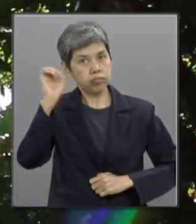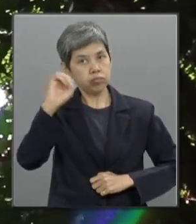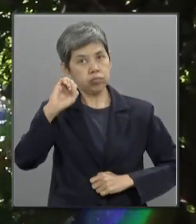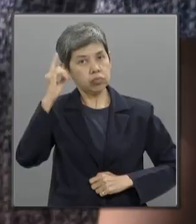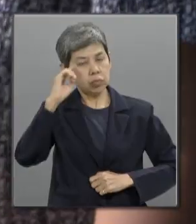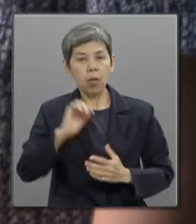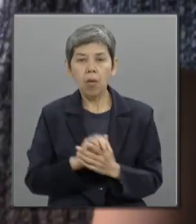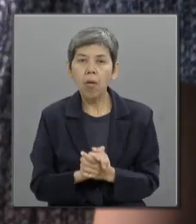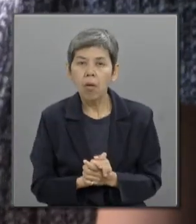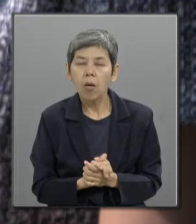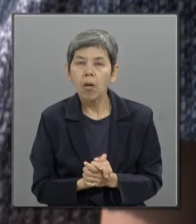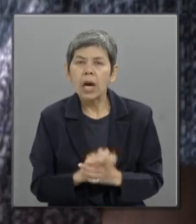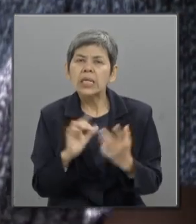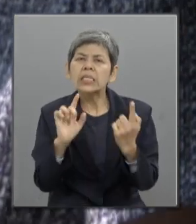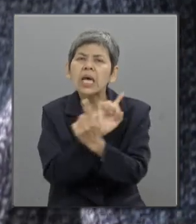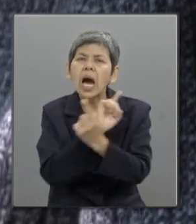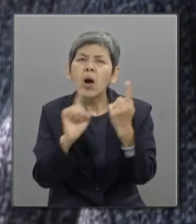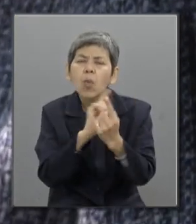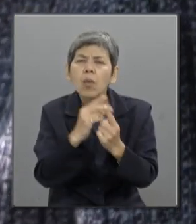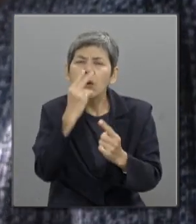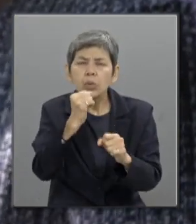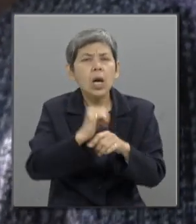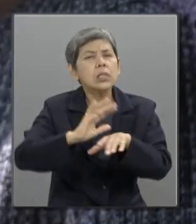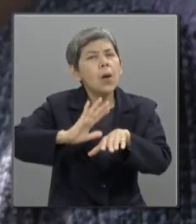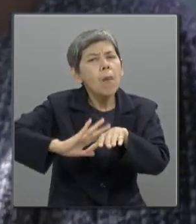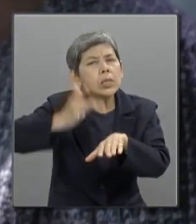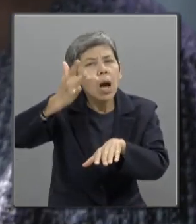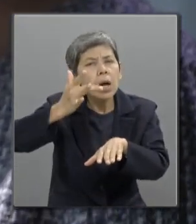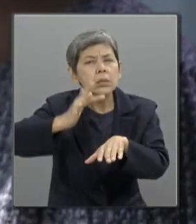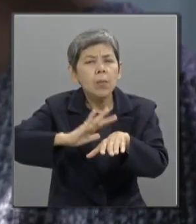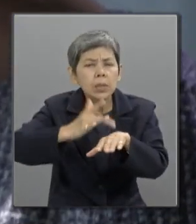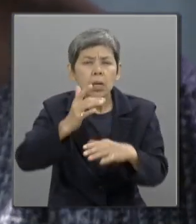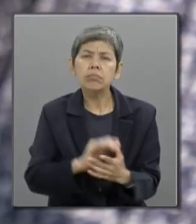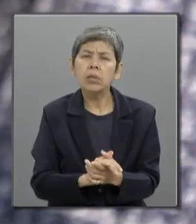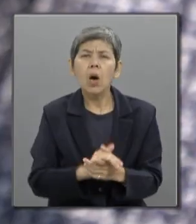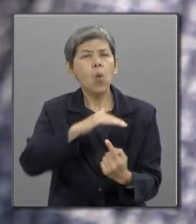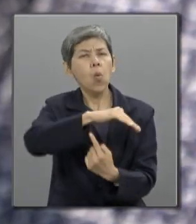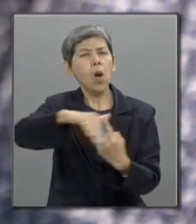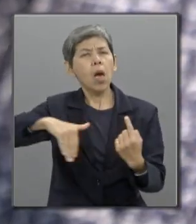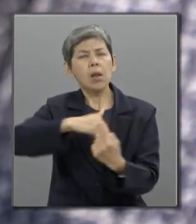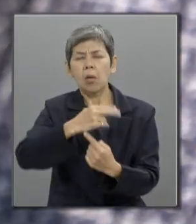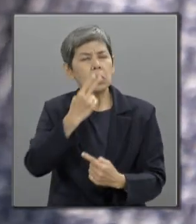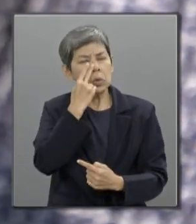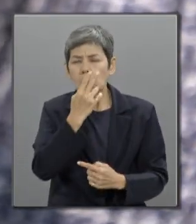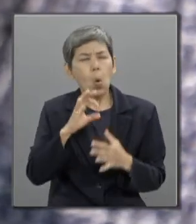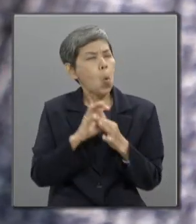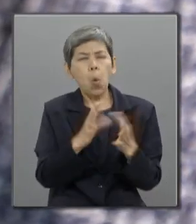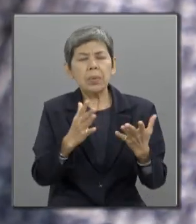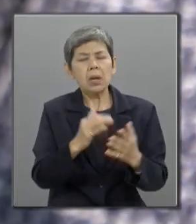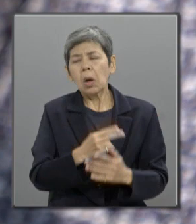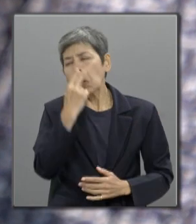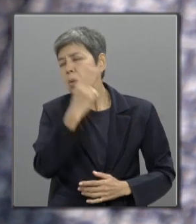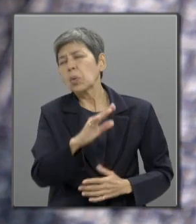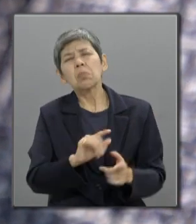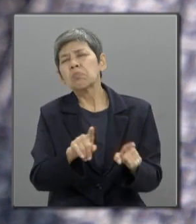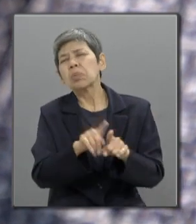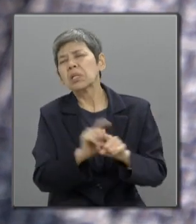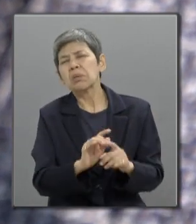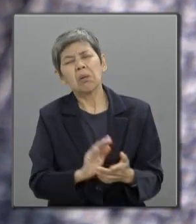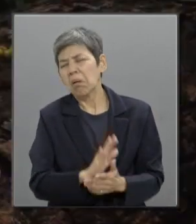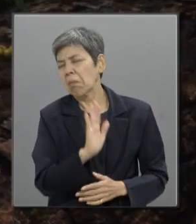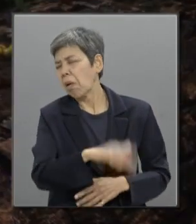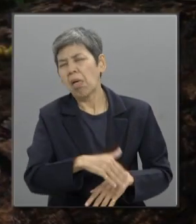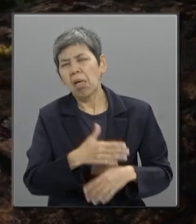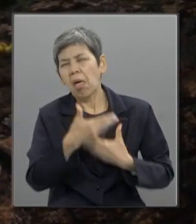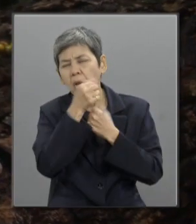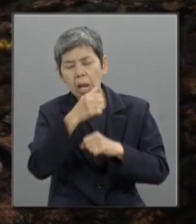น ในสังคมอ่ะคนตระหนักถึงธรรมชาติหรือว่าสิ่งแวดล้อมน้อยมากเลยคือเขามองว่าเหมือนเป็นเรื่องไกลตั